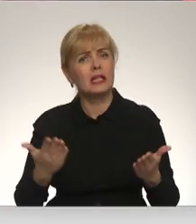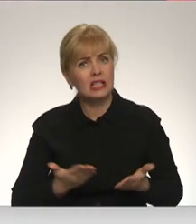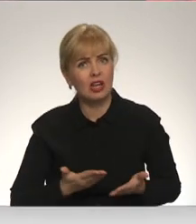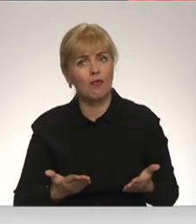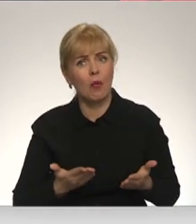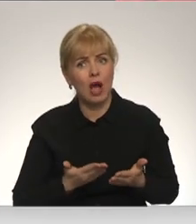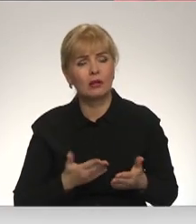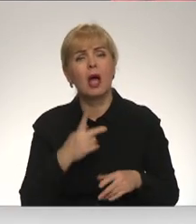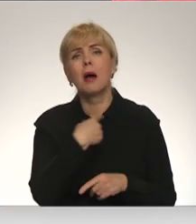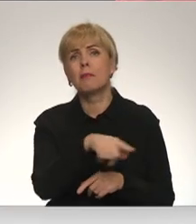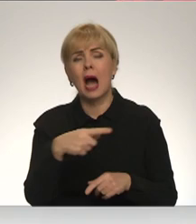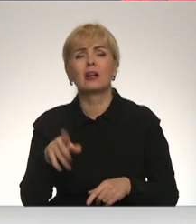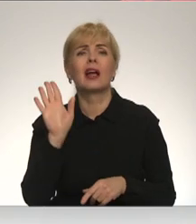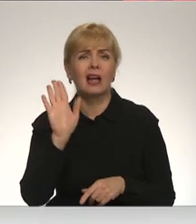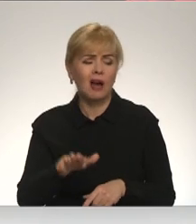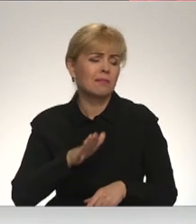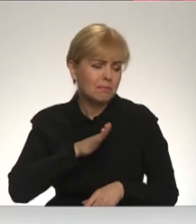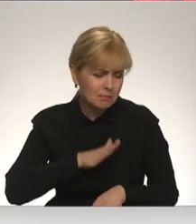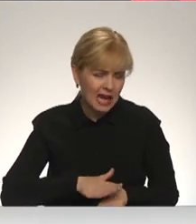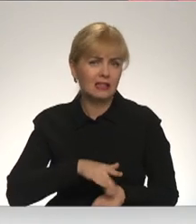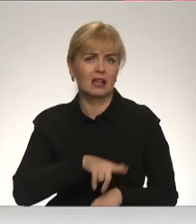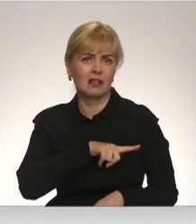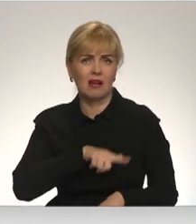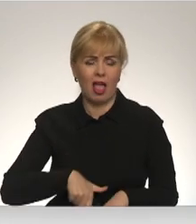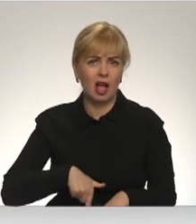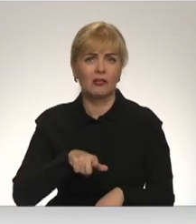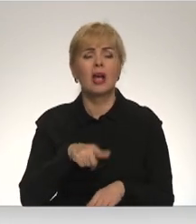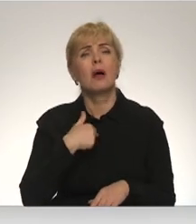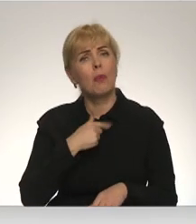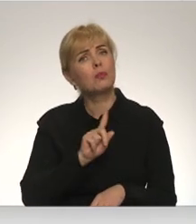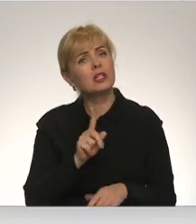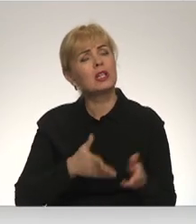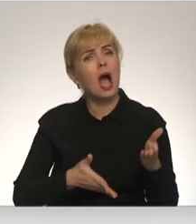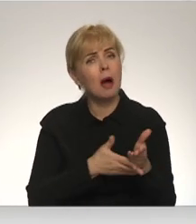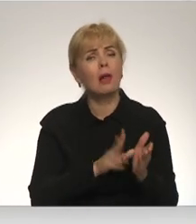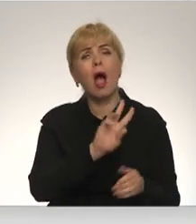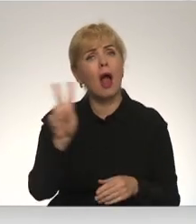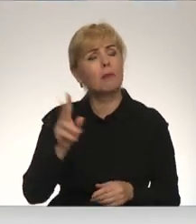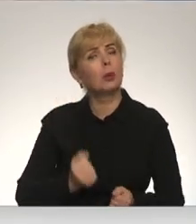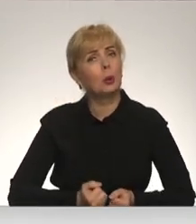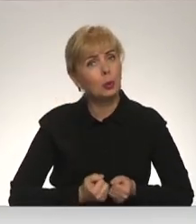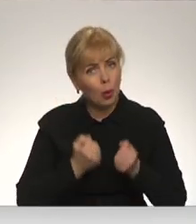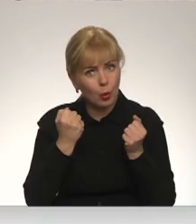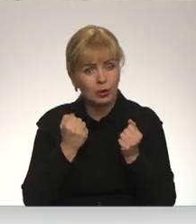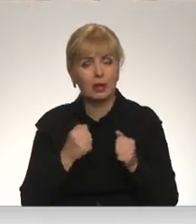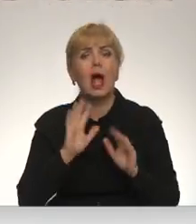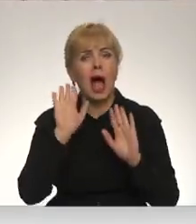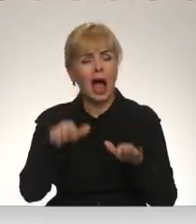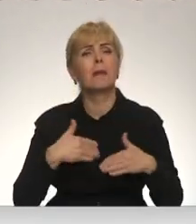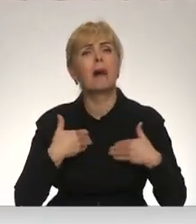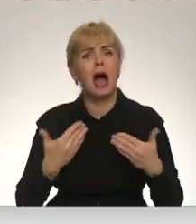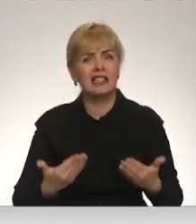Un pārējo gaļu mēs piecietīs Latvijā. Mums jāpalīdz tiem, kam ir grūtākie. Pārdzīvosim.